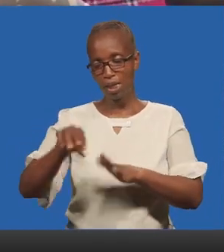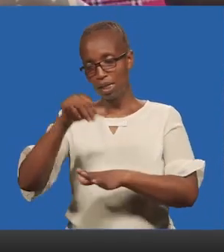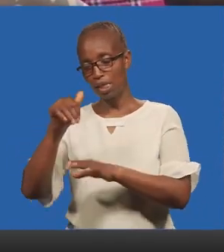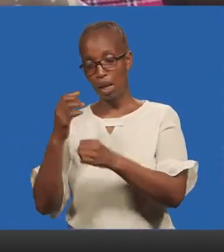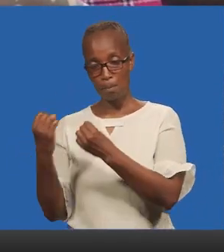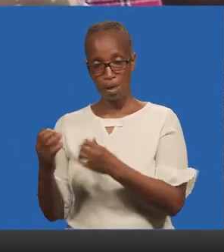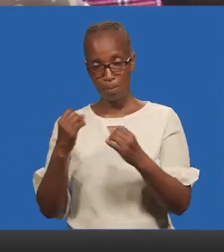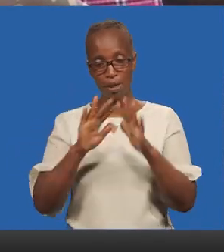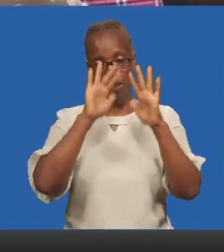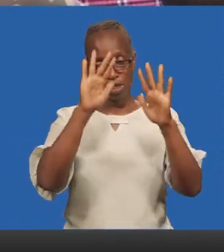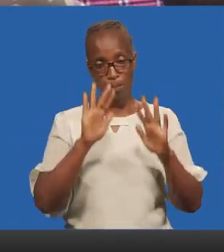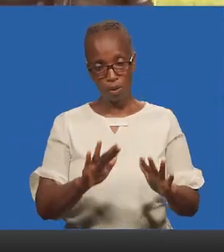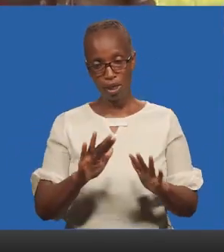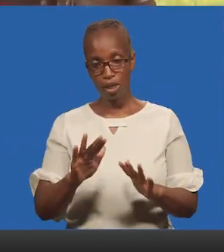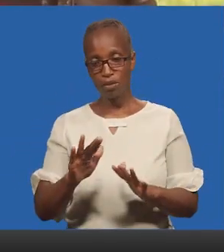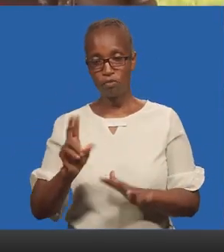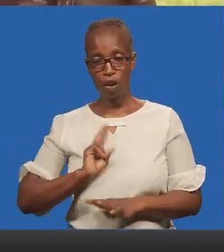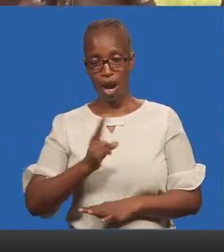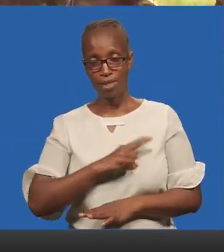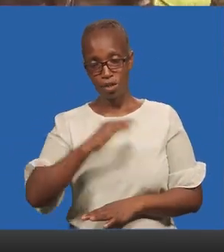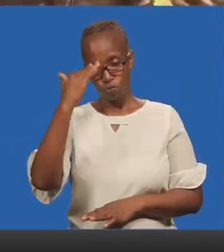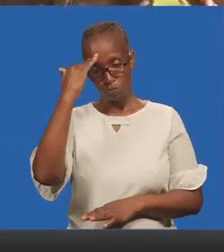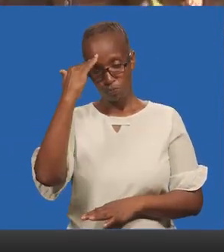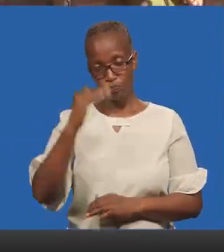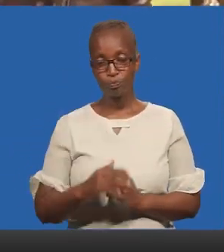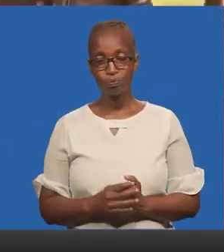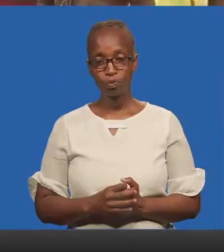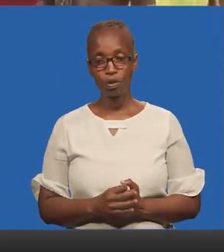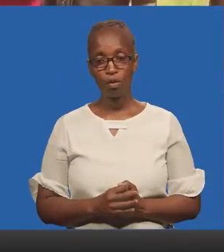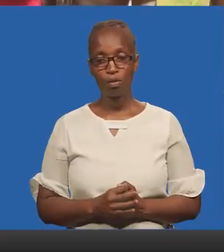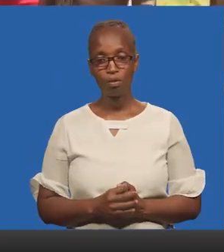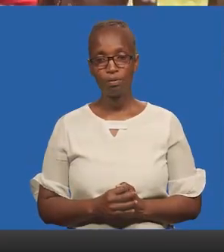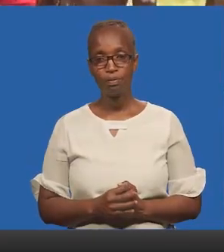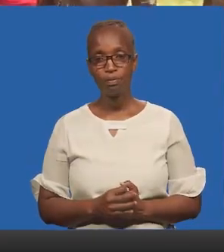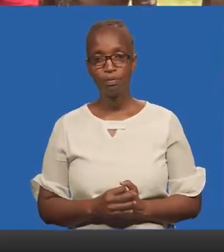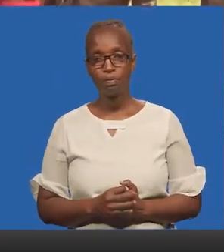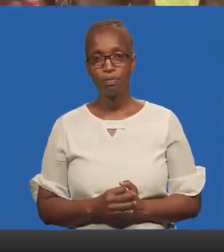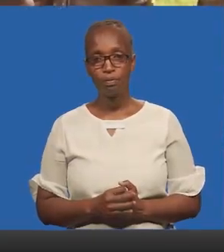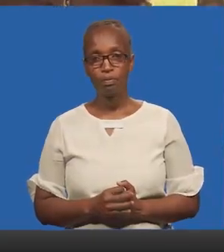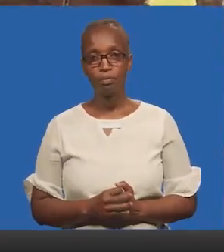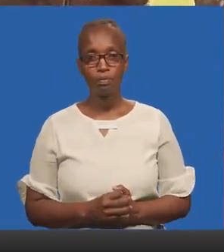pia watambulike. Shedrack Katua, Undugu TV.